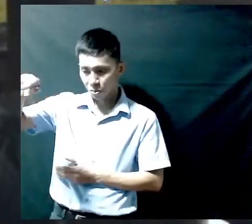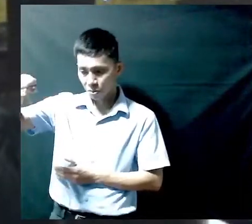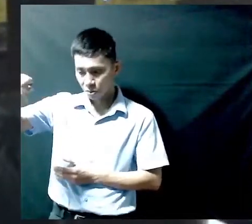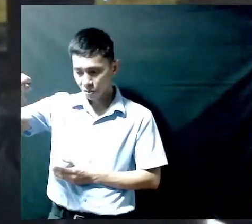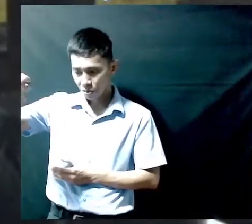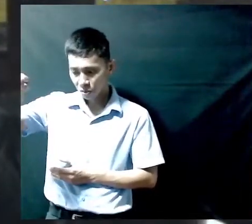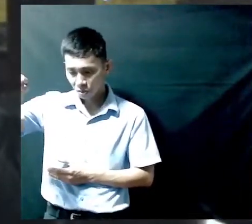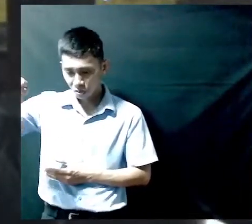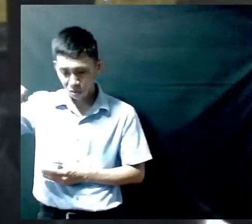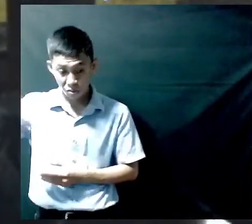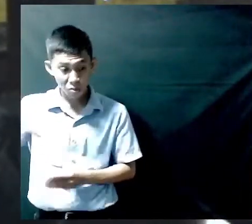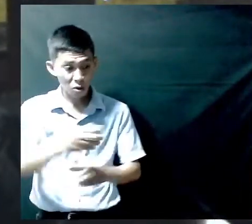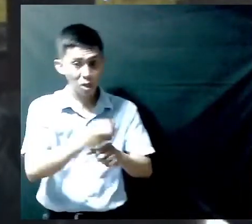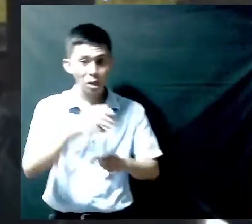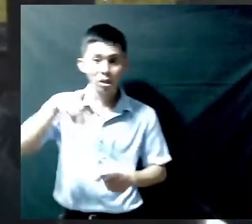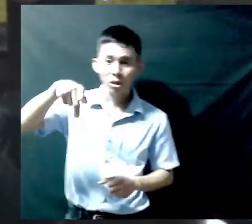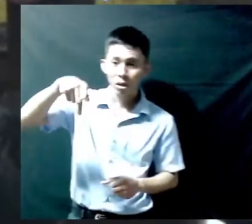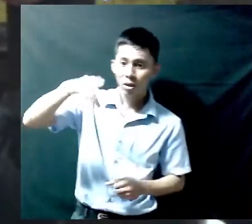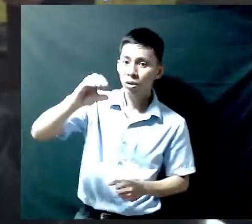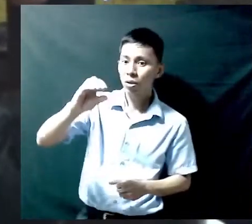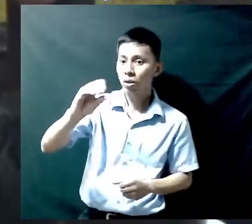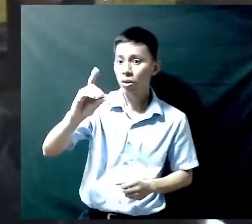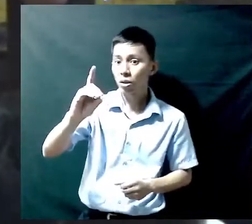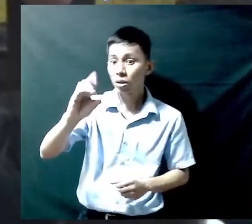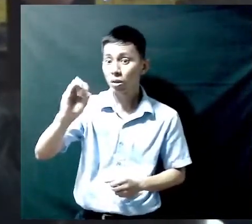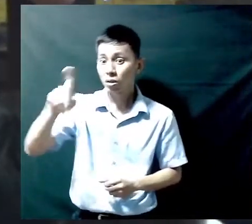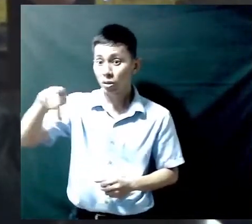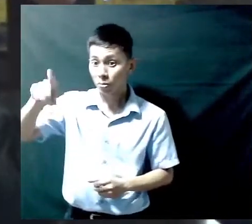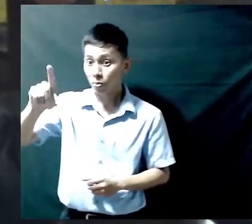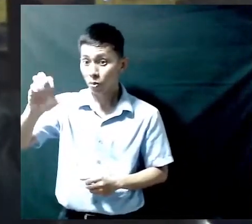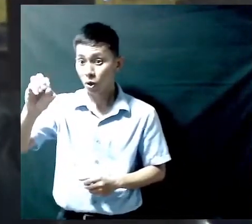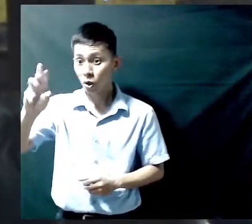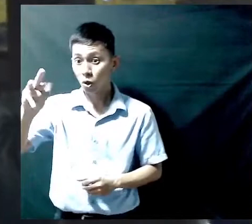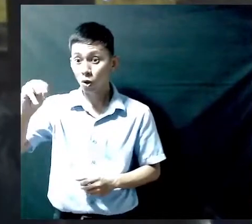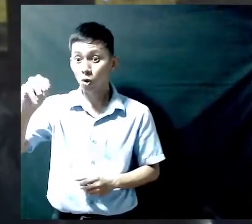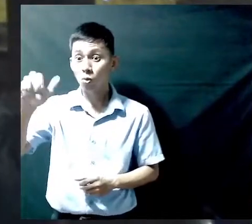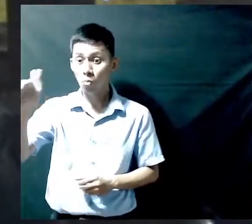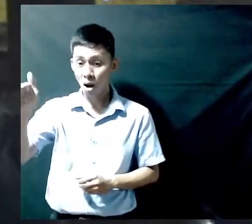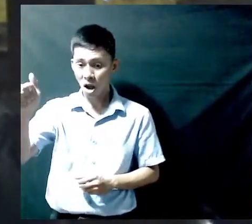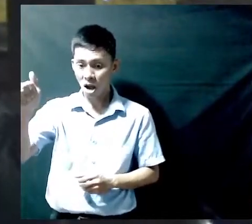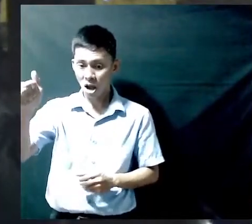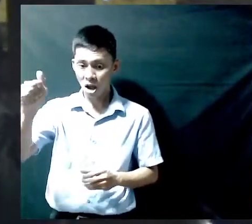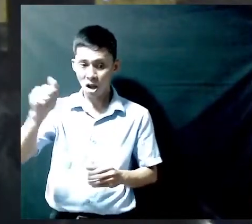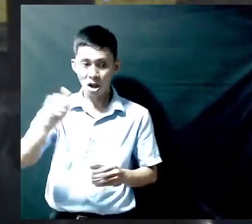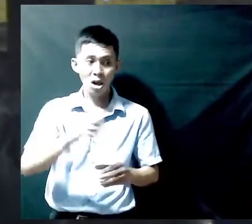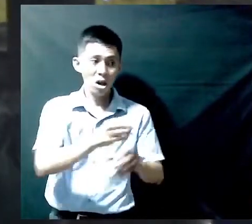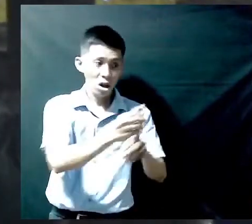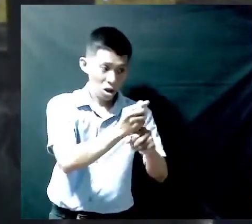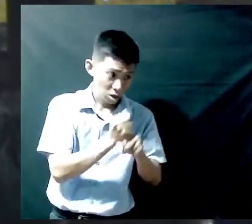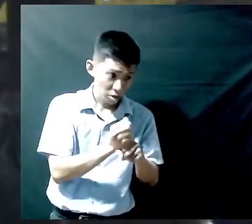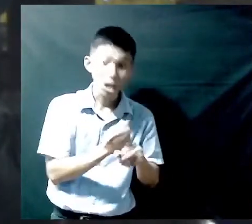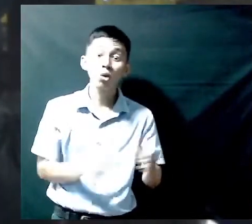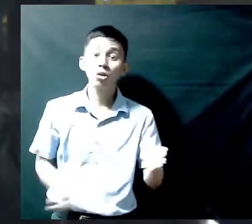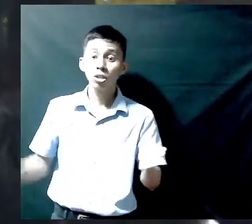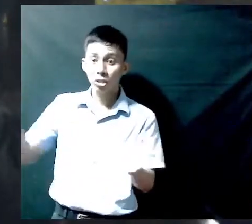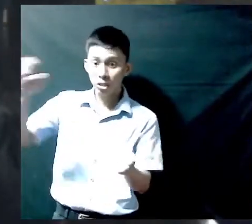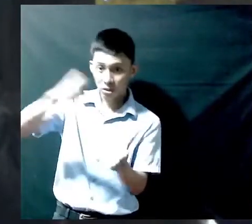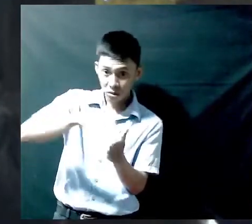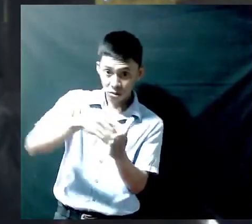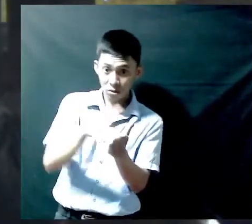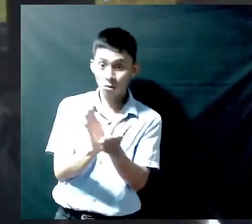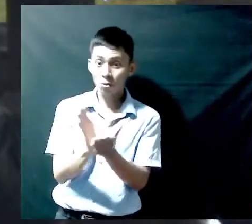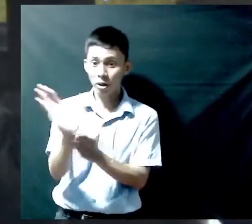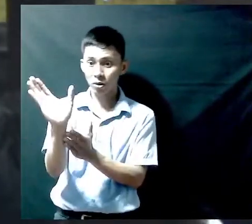summer graduate. Then pasok akong Bible school. I went to Bible school. The Lord called me in 1988. Diyan po